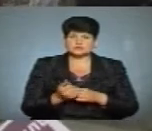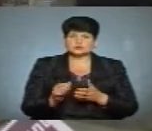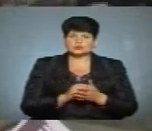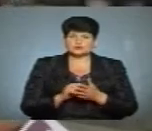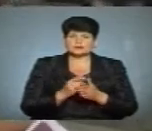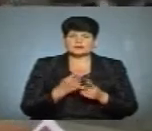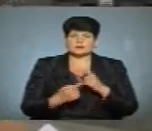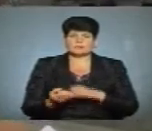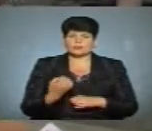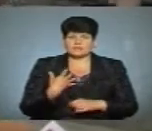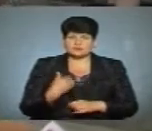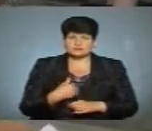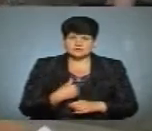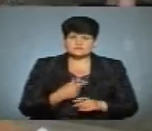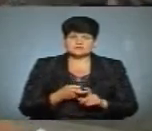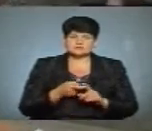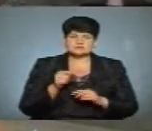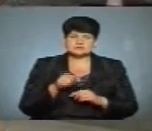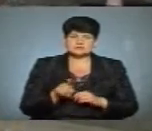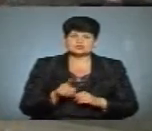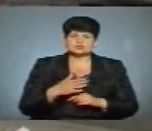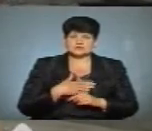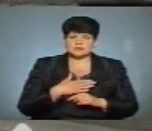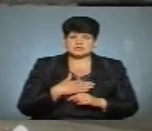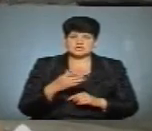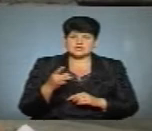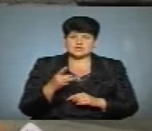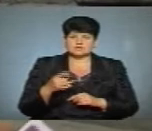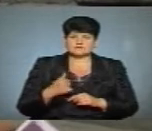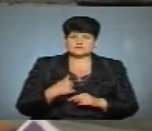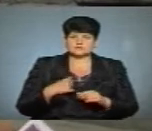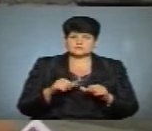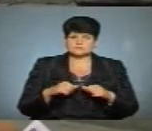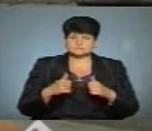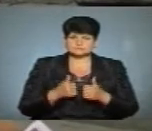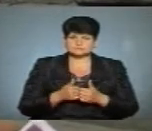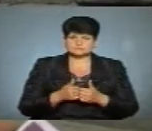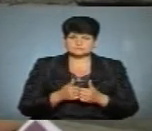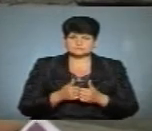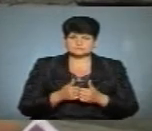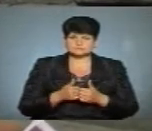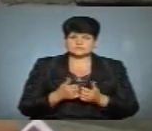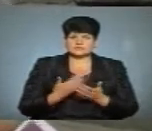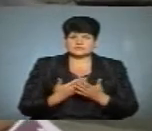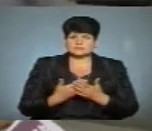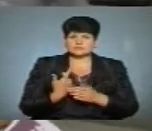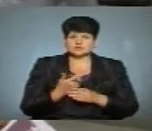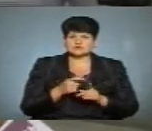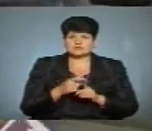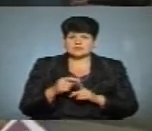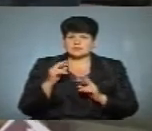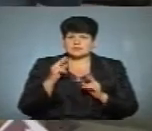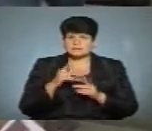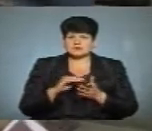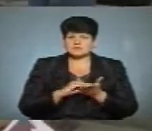були повернуті нам, в зв'язку з тим, що наш районний воєнком, ну, ніби по їх словах, неправильно